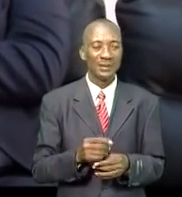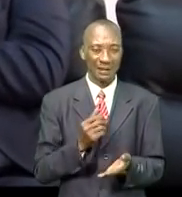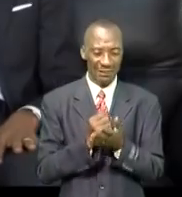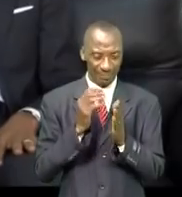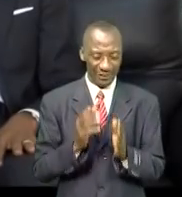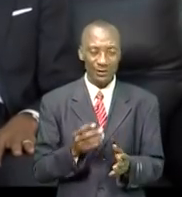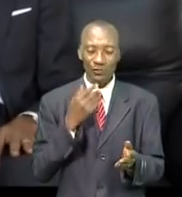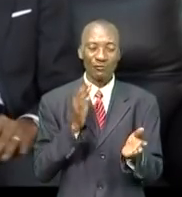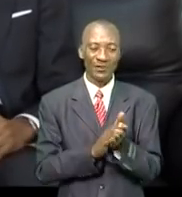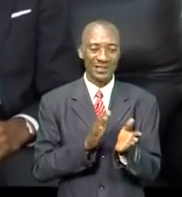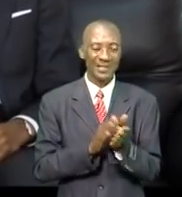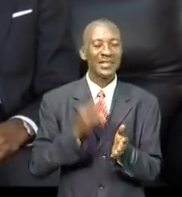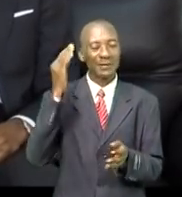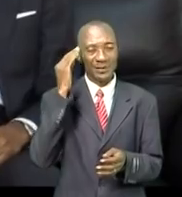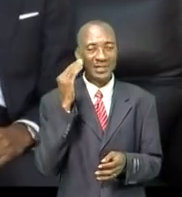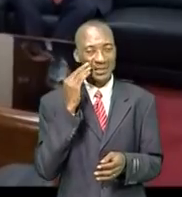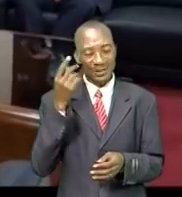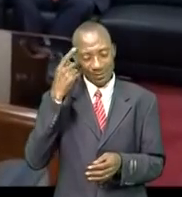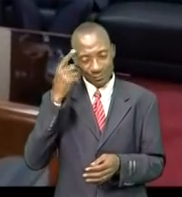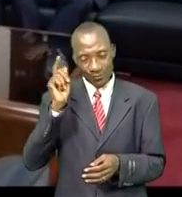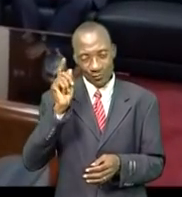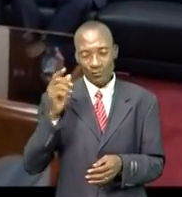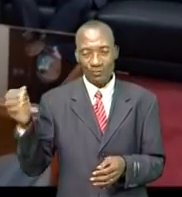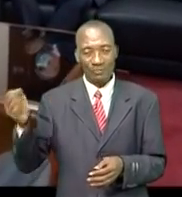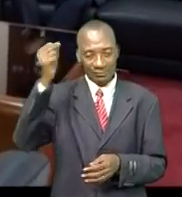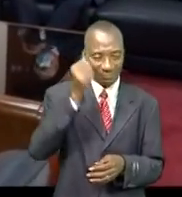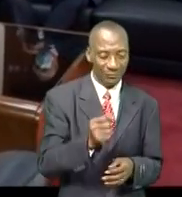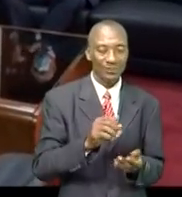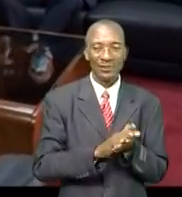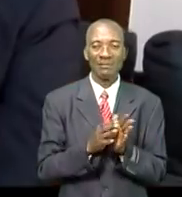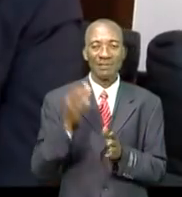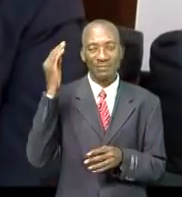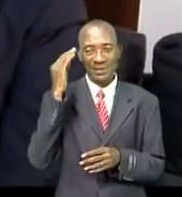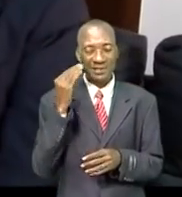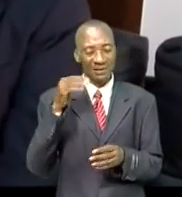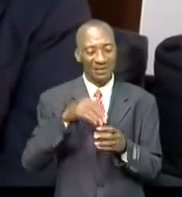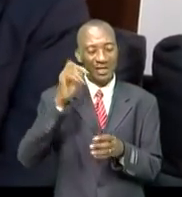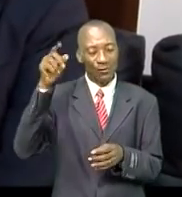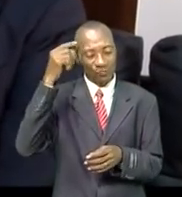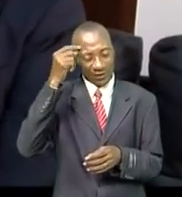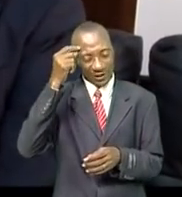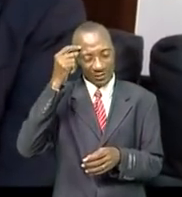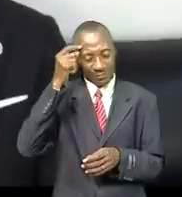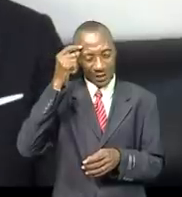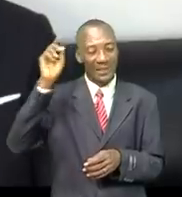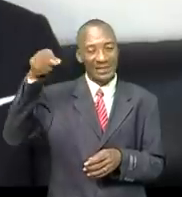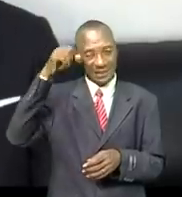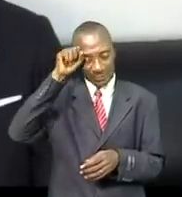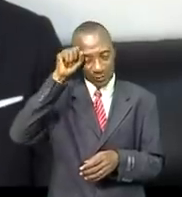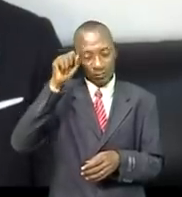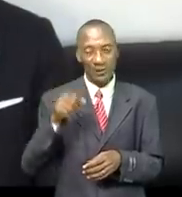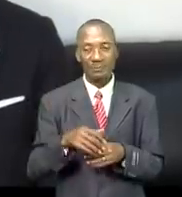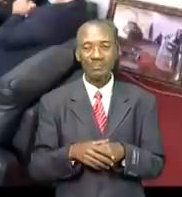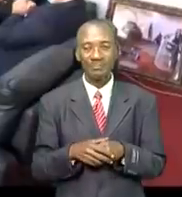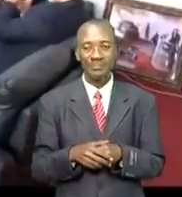félicite Patrick Muyaya Katemwe pour sa nomination au gouvernement Samalou Koundé. Pour ses premiers, cet ancien journaliste